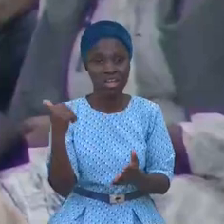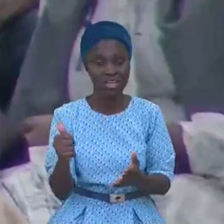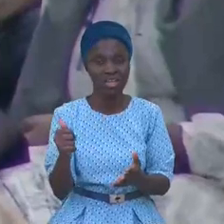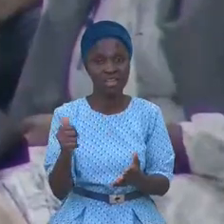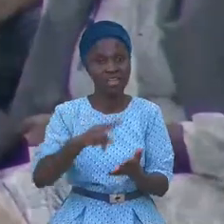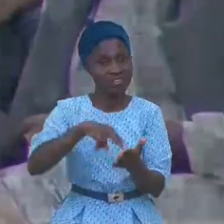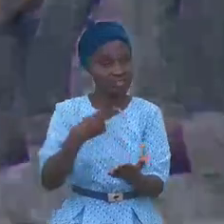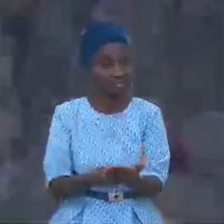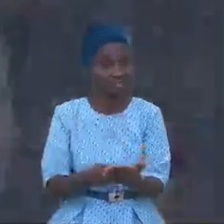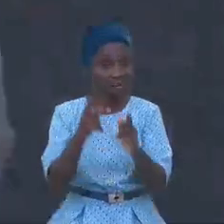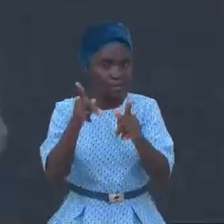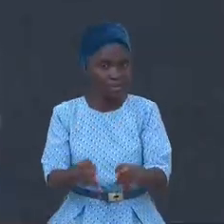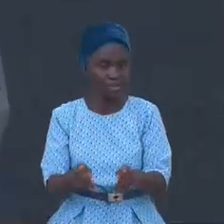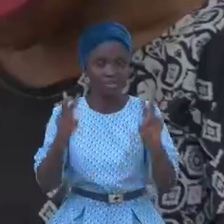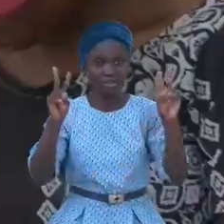victime.